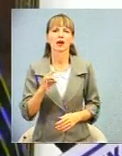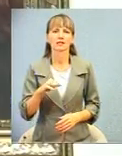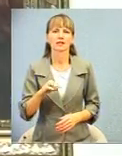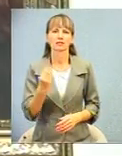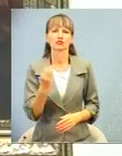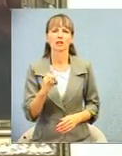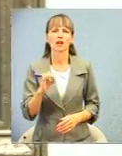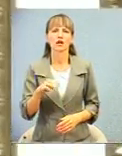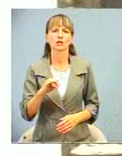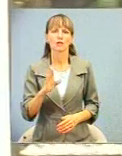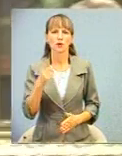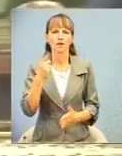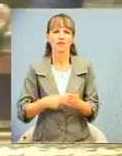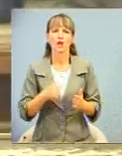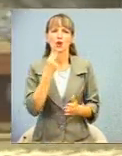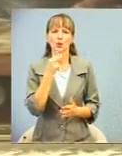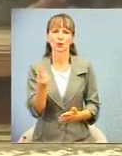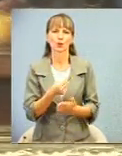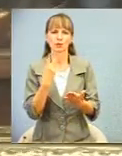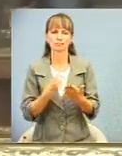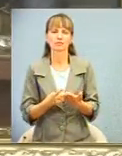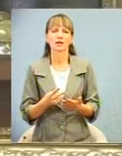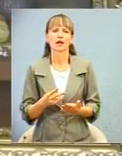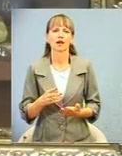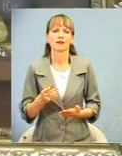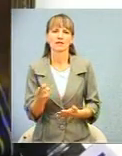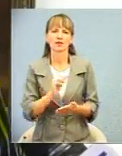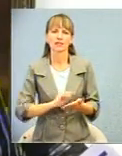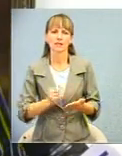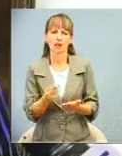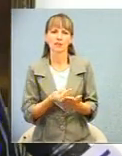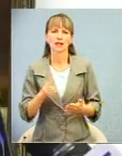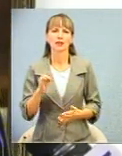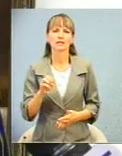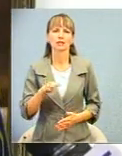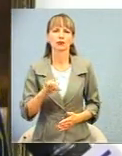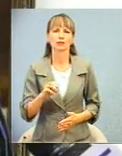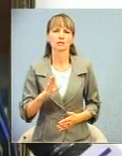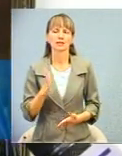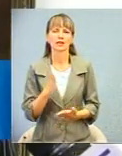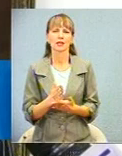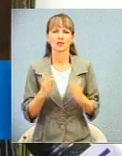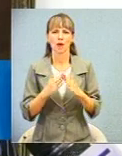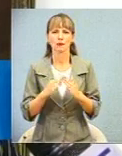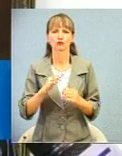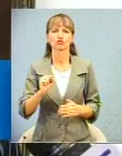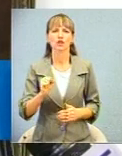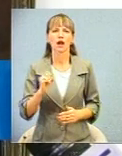Шеретов. Впевнений, на краще художниця проявила себе в написанні натюрмортів. Є і бытовий жанр, тобто є